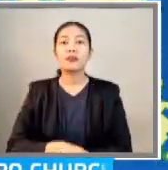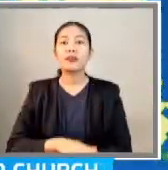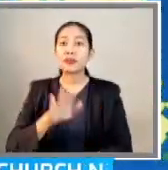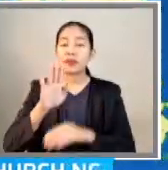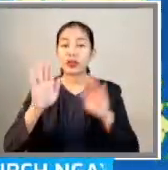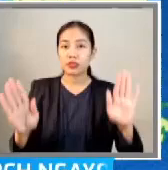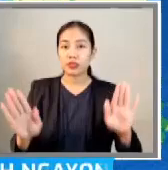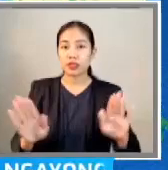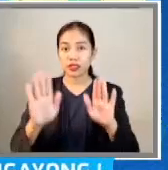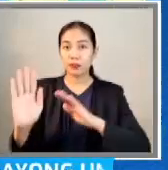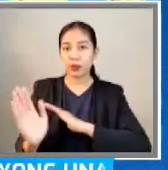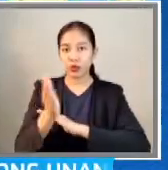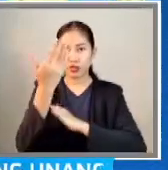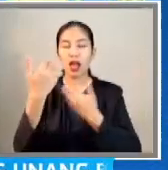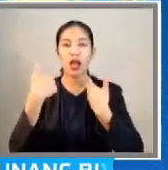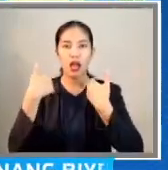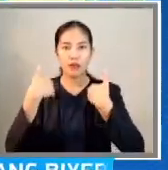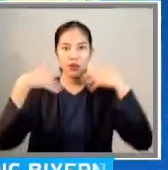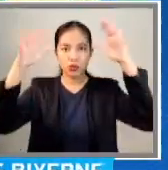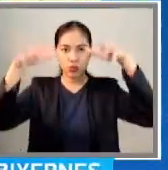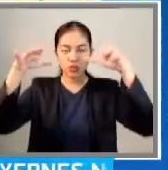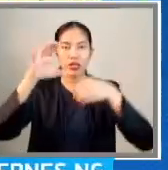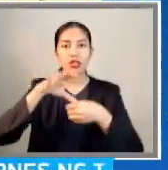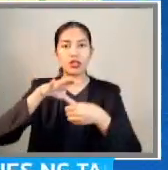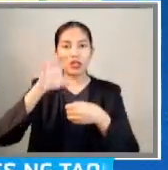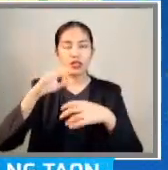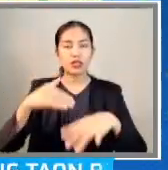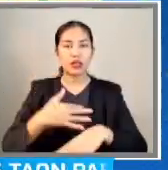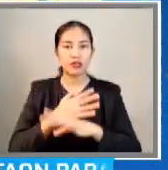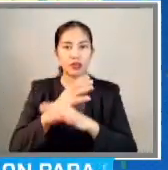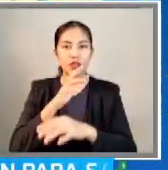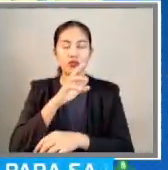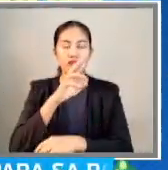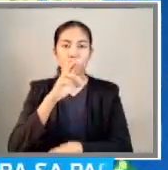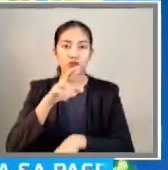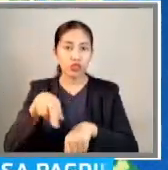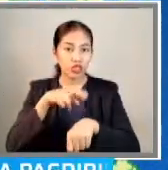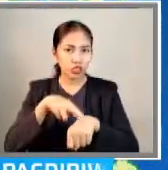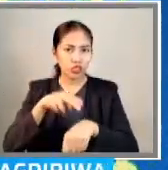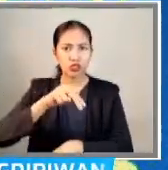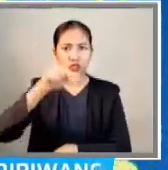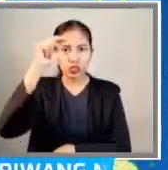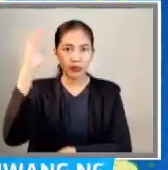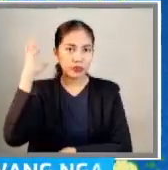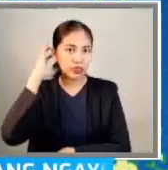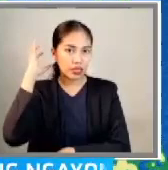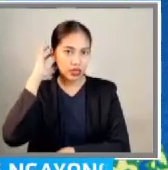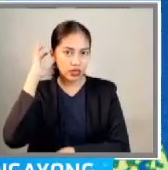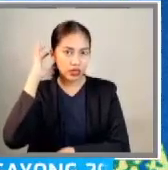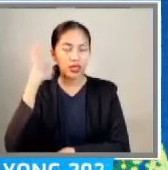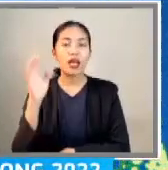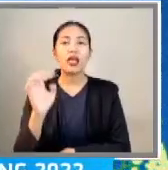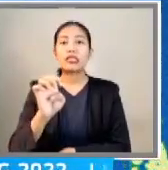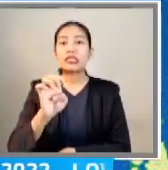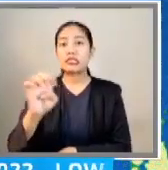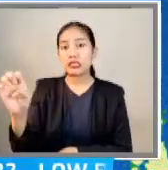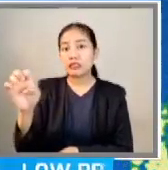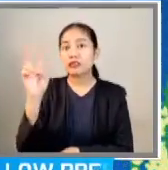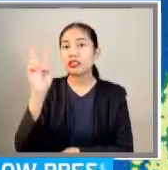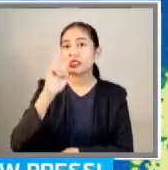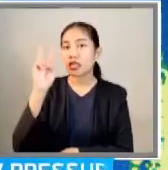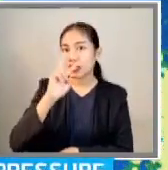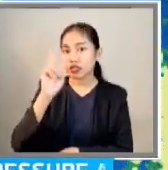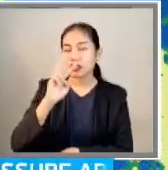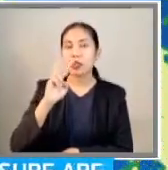ang Caraga, Davao Region, Northern Mindanao at ilang panig ng Eastern Visayas, Bohol, Northern at Southern